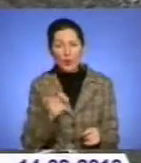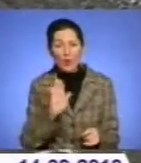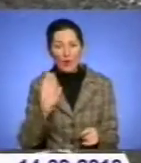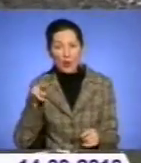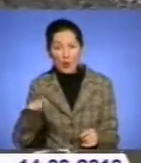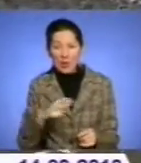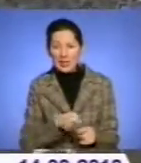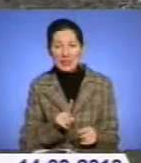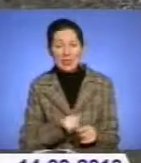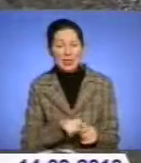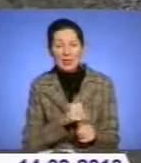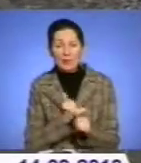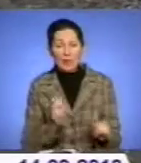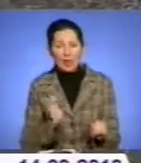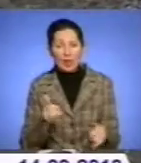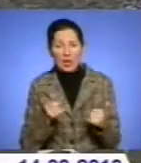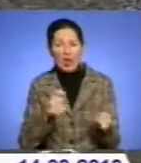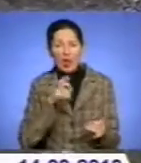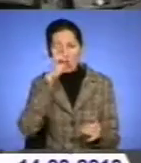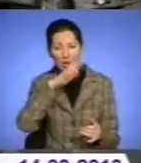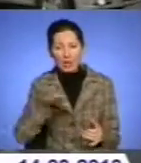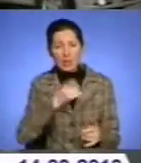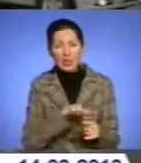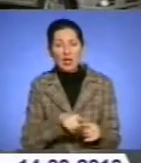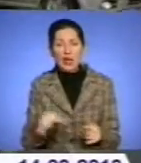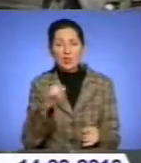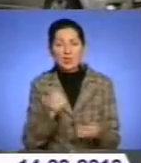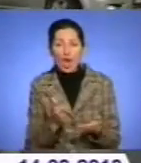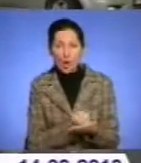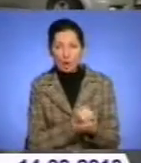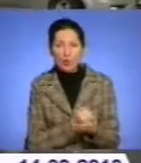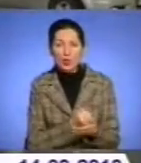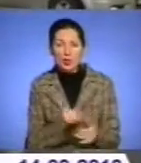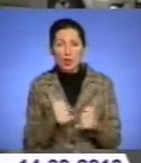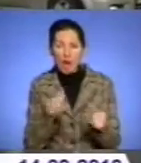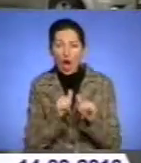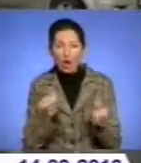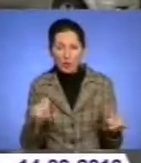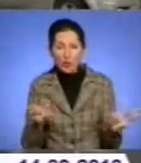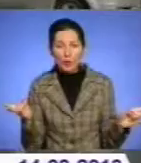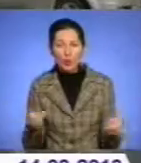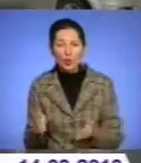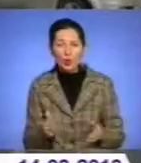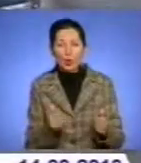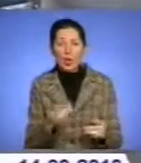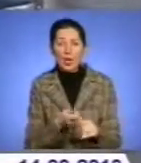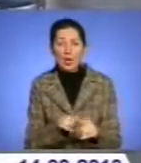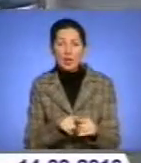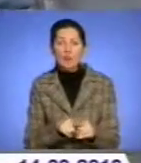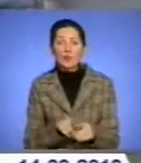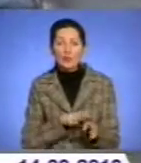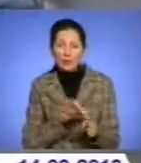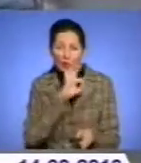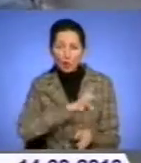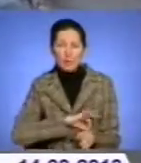це неприйнятно для країни, яка всі можливі ресурси концентрує на розвитку. Потрібні дороги, які гарантовано експлуатуватимуться